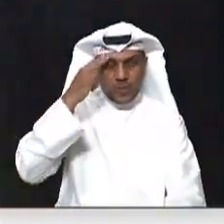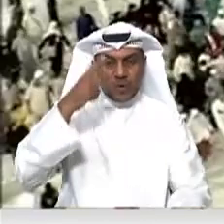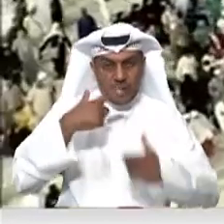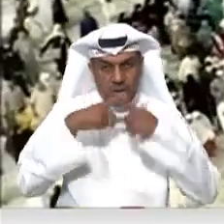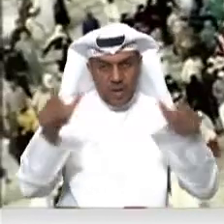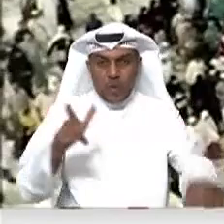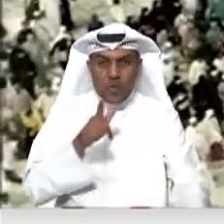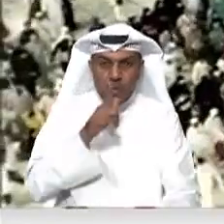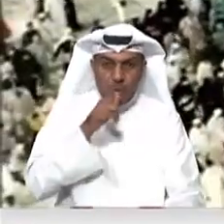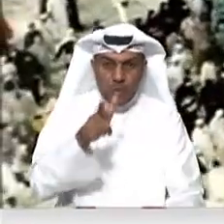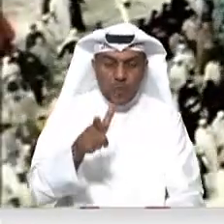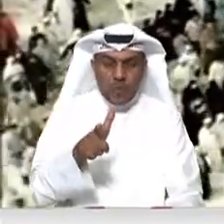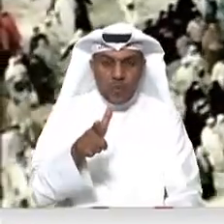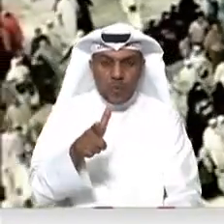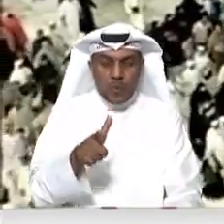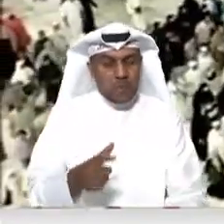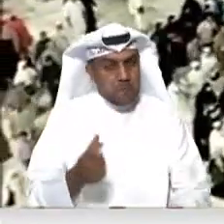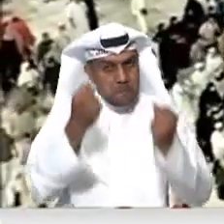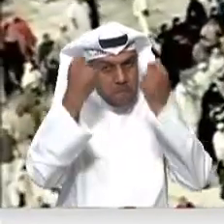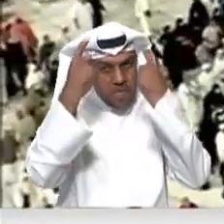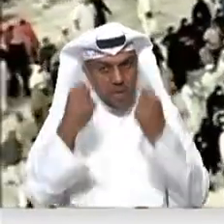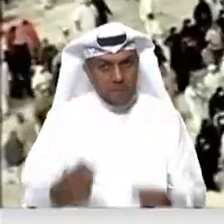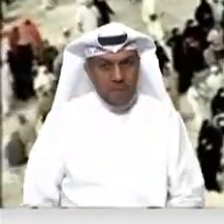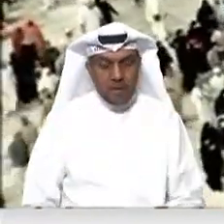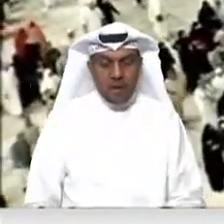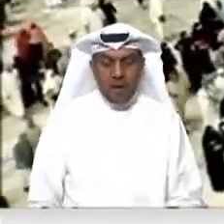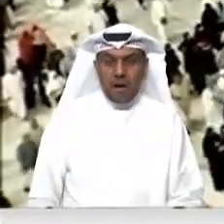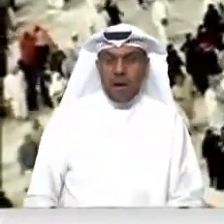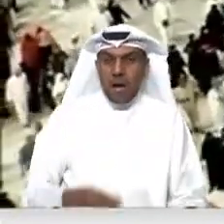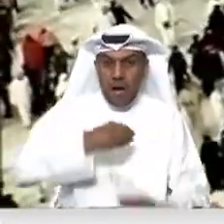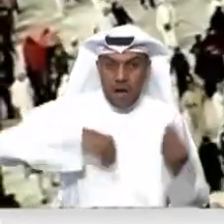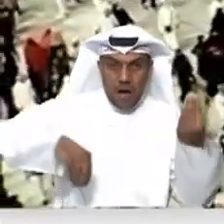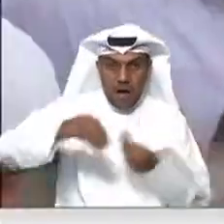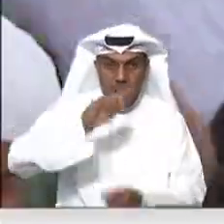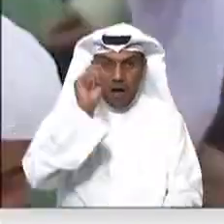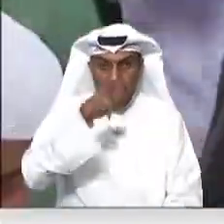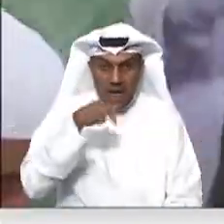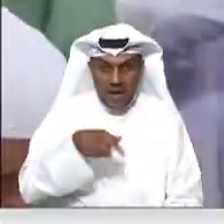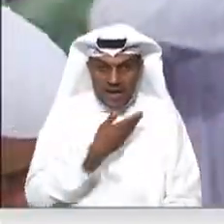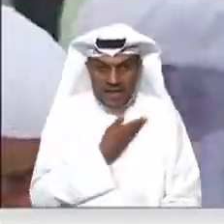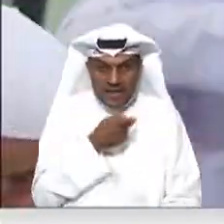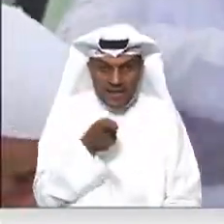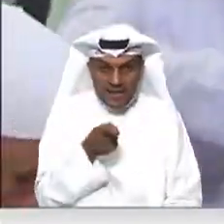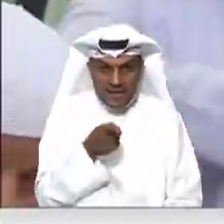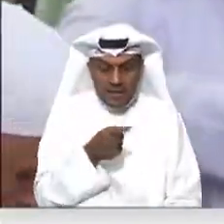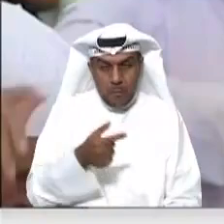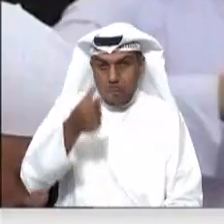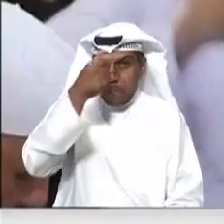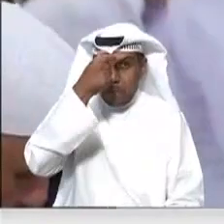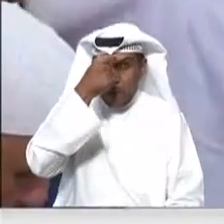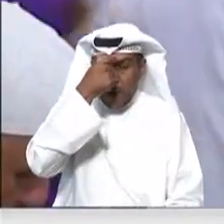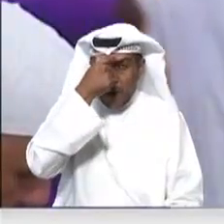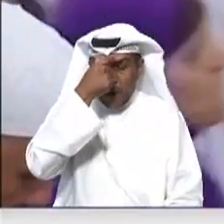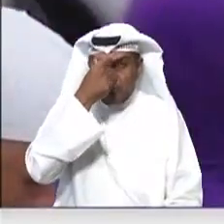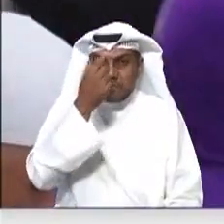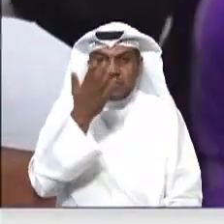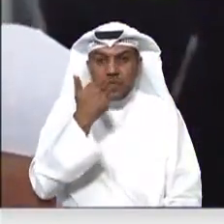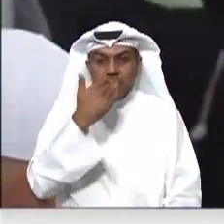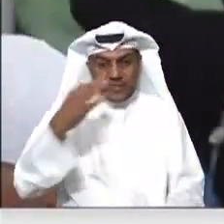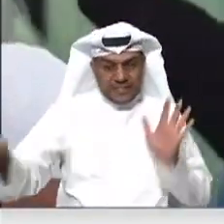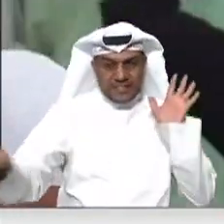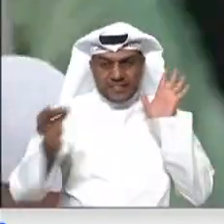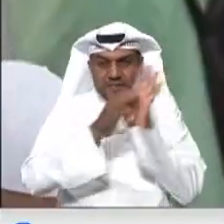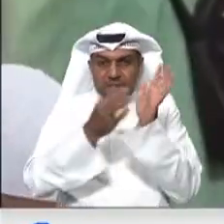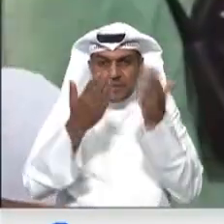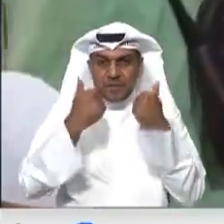اعلنت نجاح موسم الحج وخلوه من اي اوبئه أو مهددات على الصحة العامة،